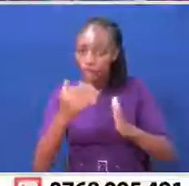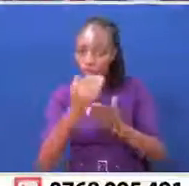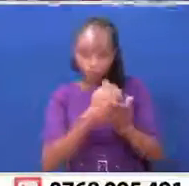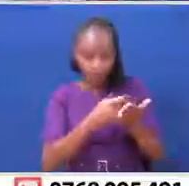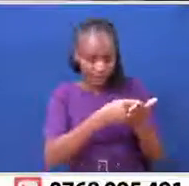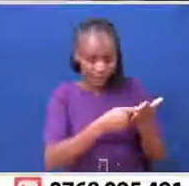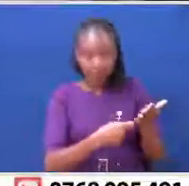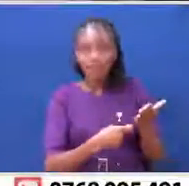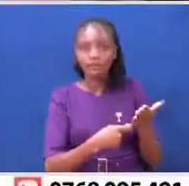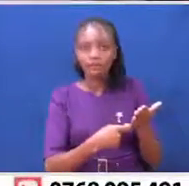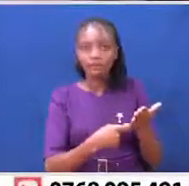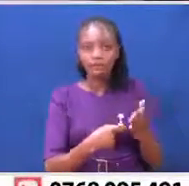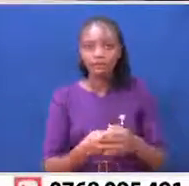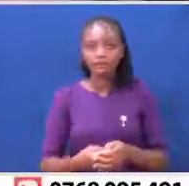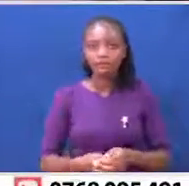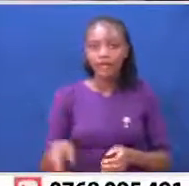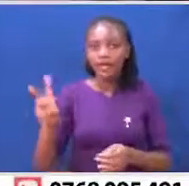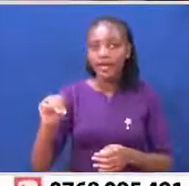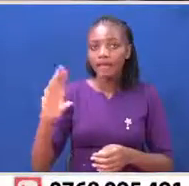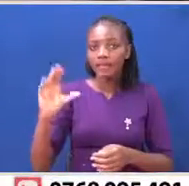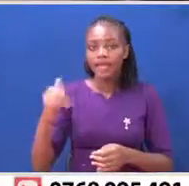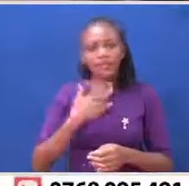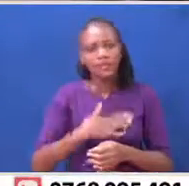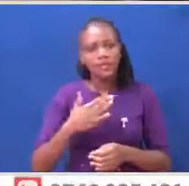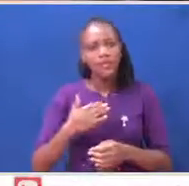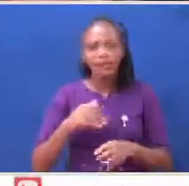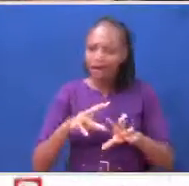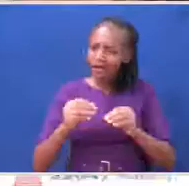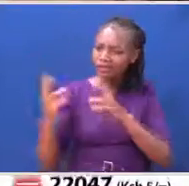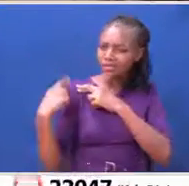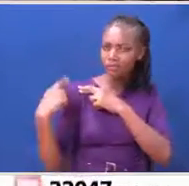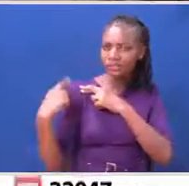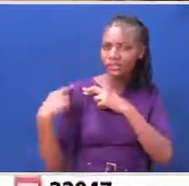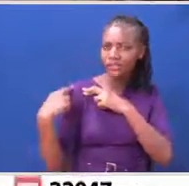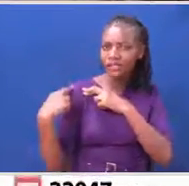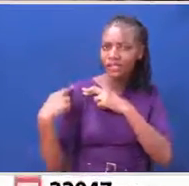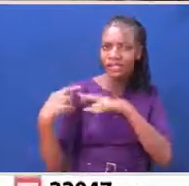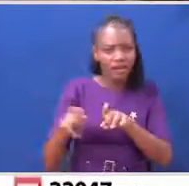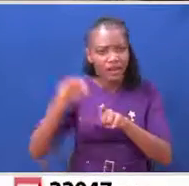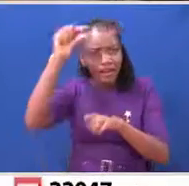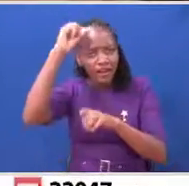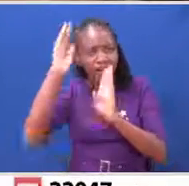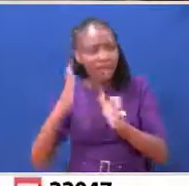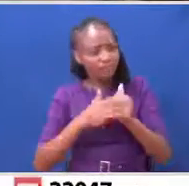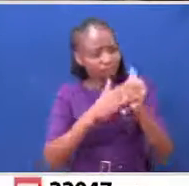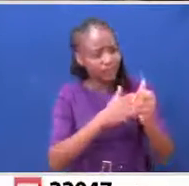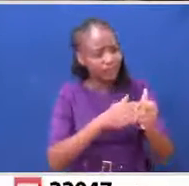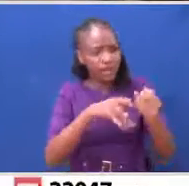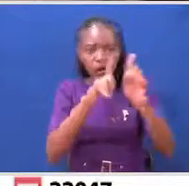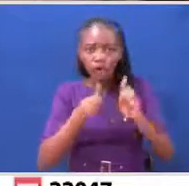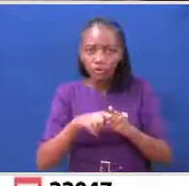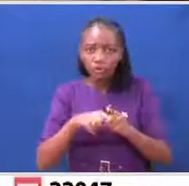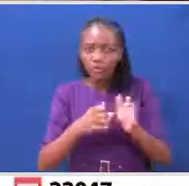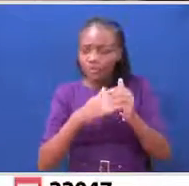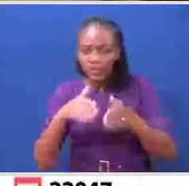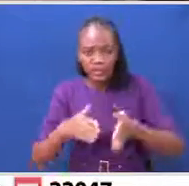saini hizo. MCS, mpira unakuja kwenu. Just the way the governors have led the way, please also lead